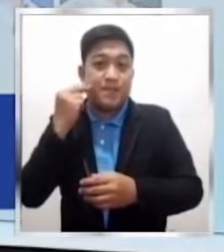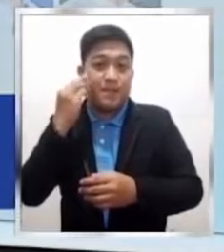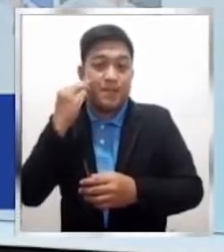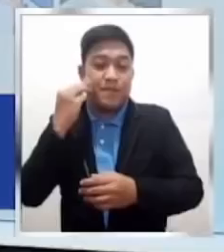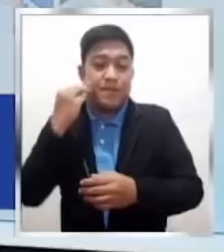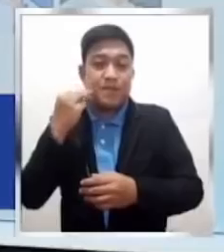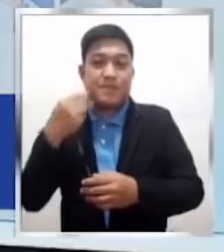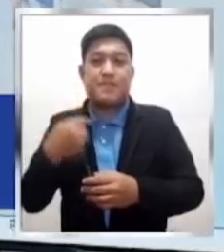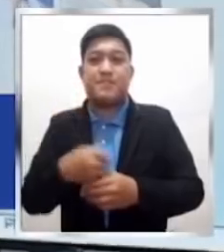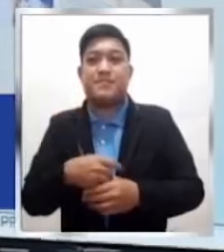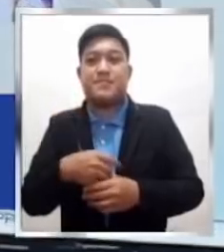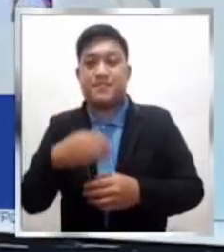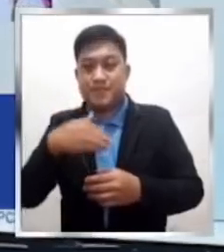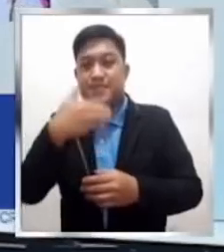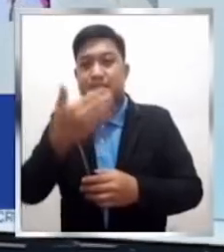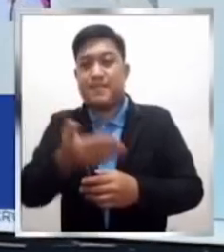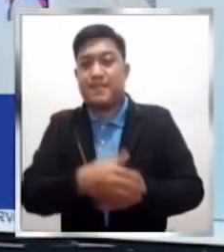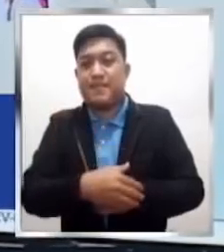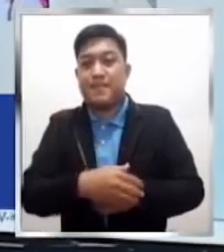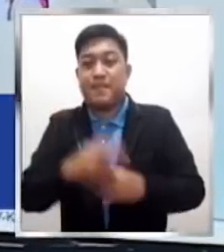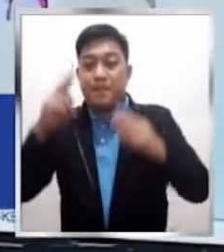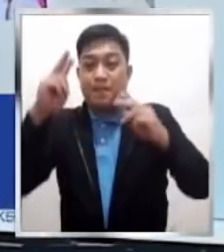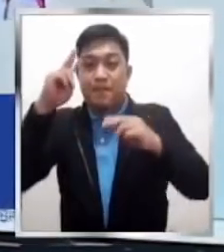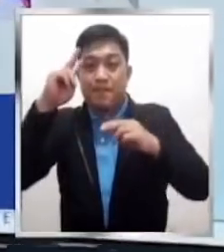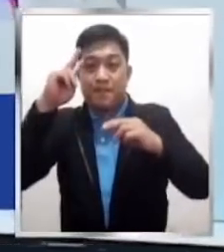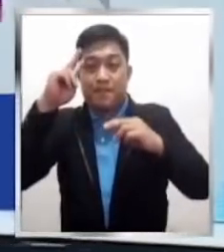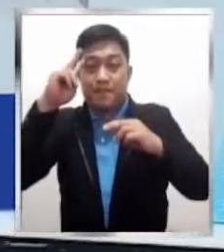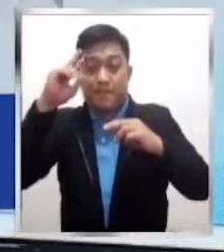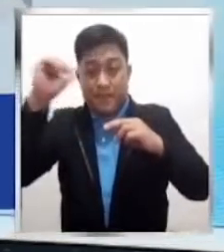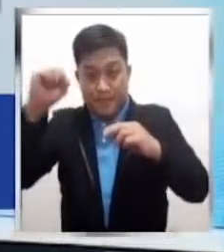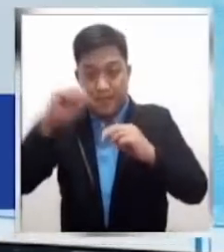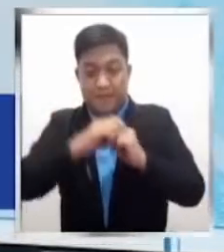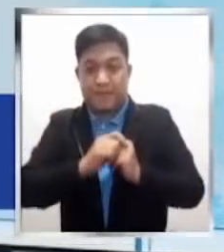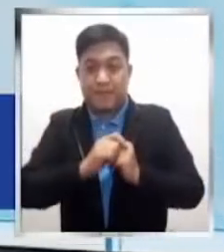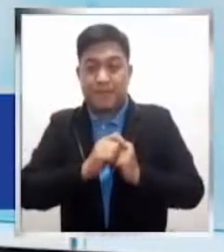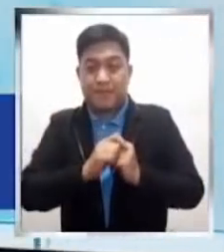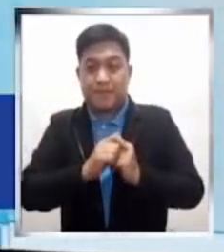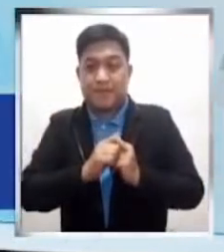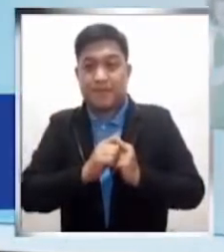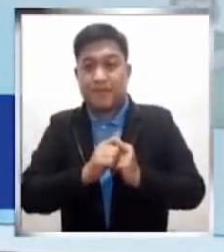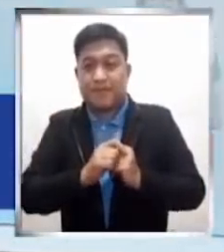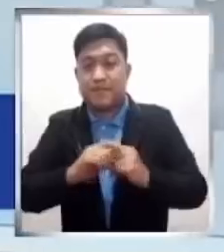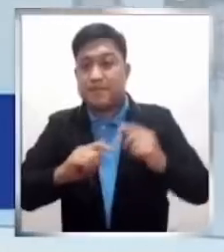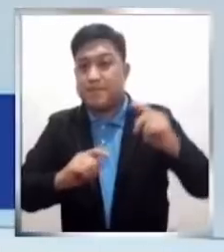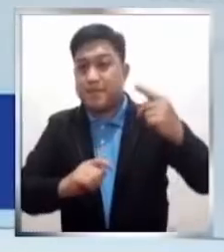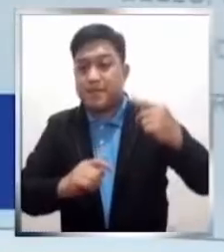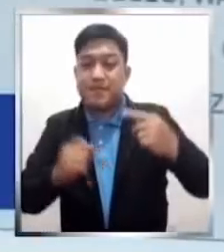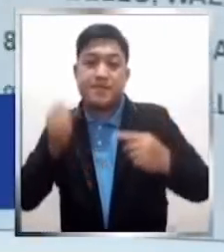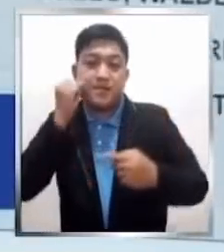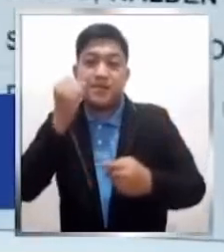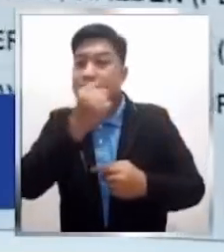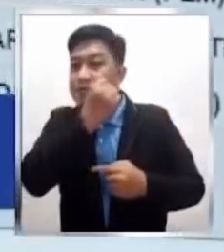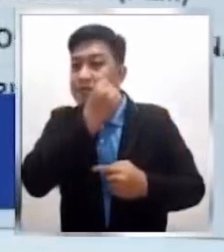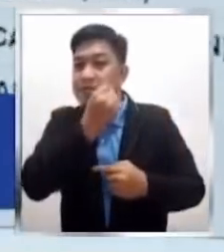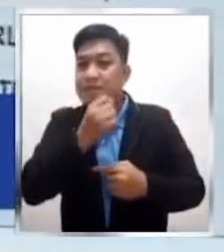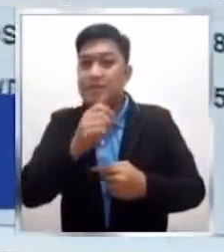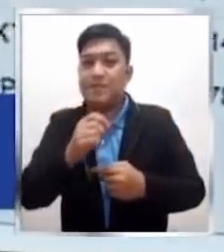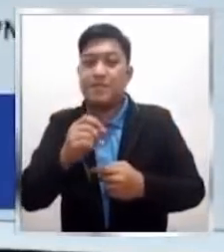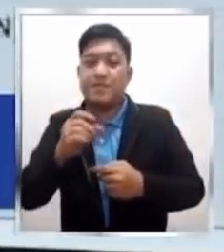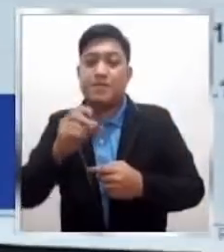55,796. Sa vice presidential race naman, nangunguna pa rin si Sara Duterte na may